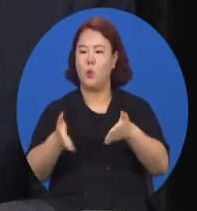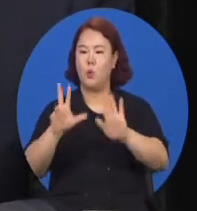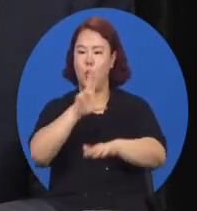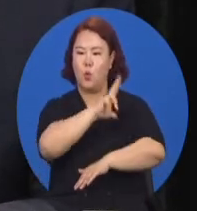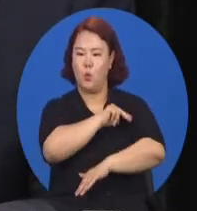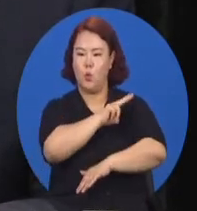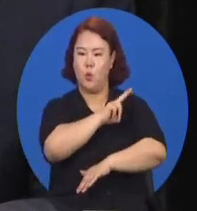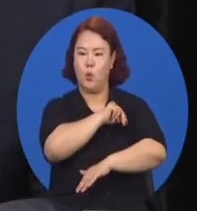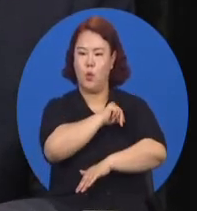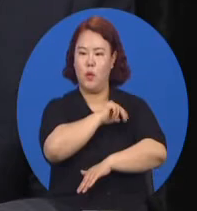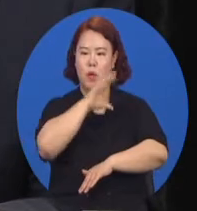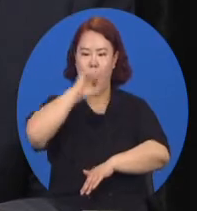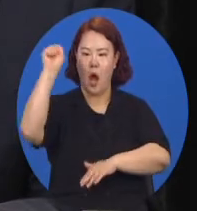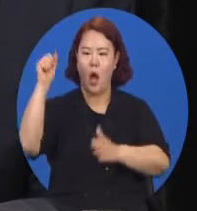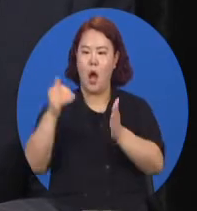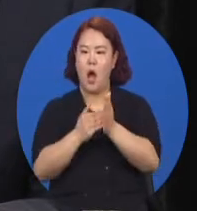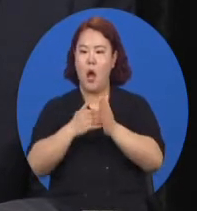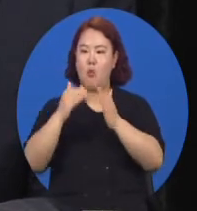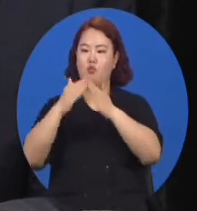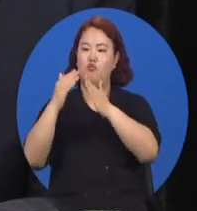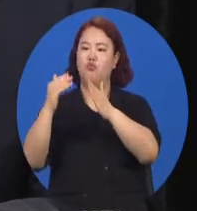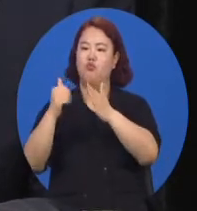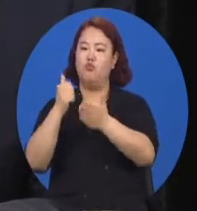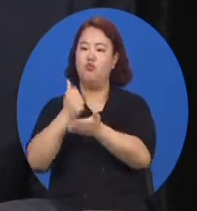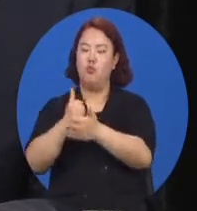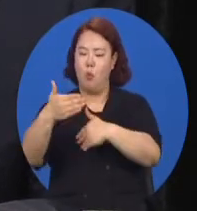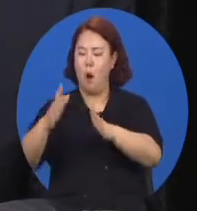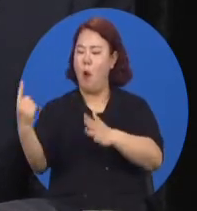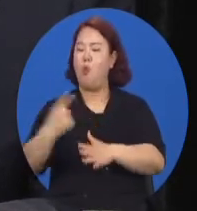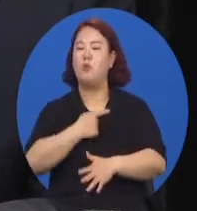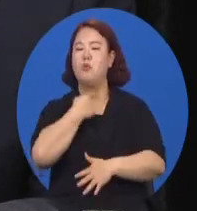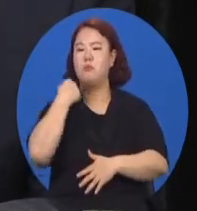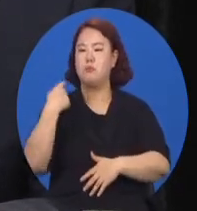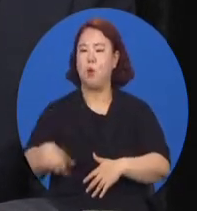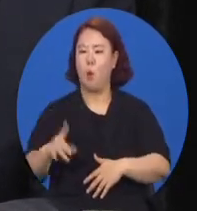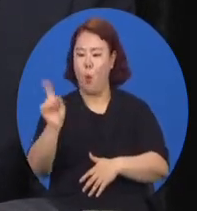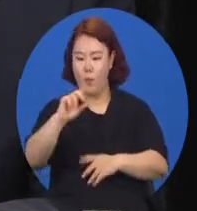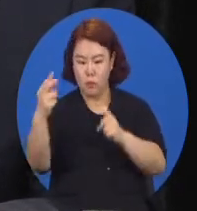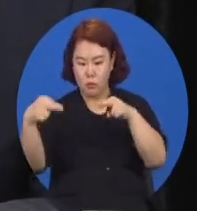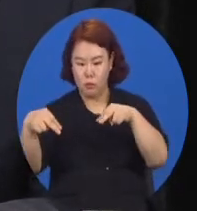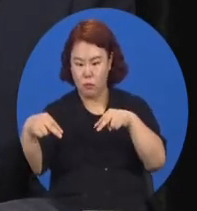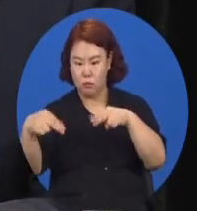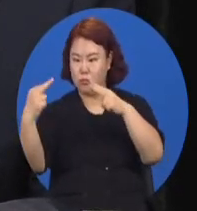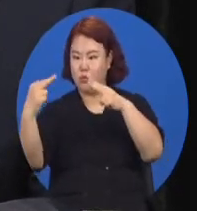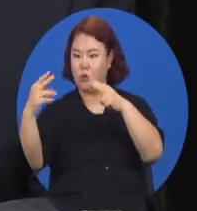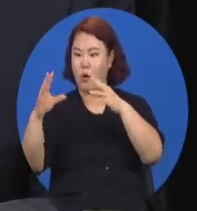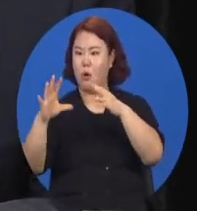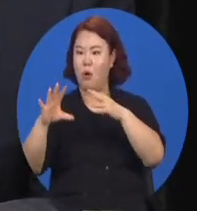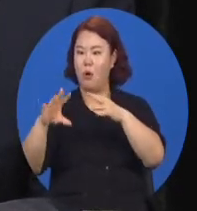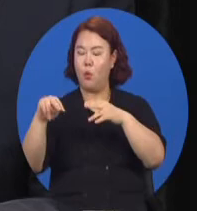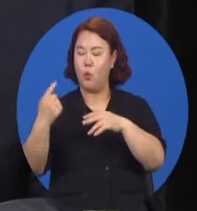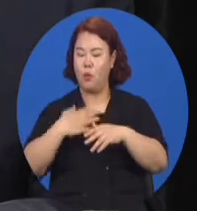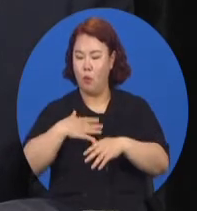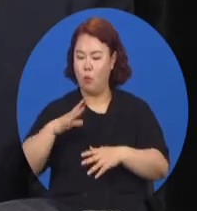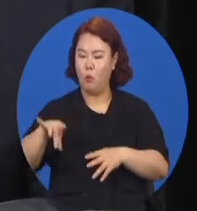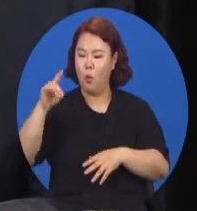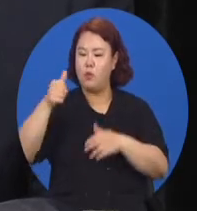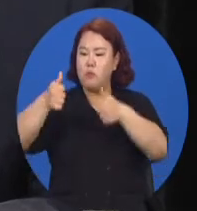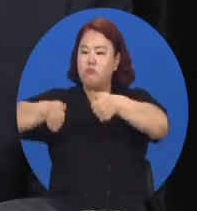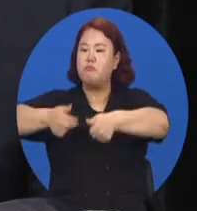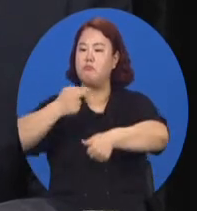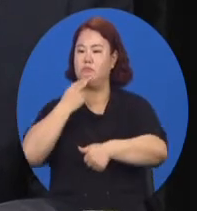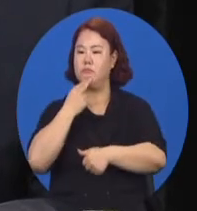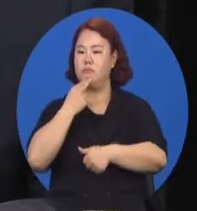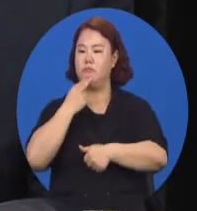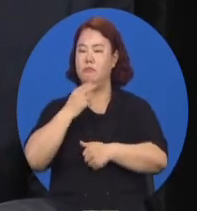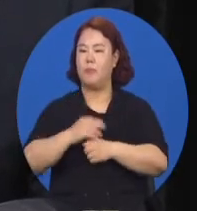도의원으로 당선된 이후 한 번 군수방향을 와보지 않은 사람이에요. 어디서 눈을 마주쳐도 나한테 먼저 인사 안 합니다. 우리